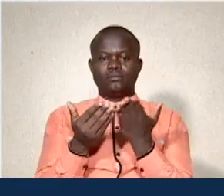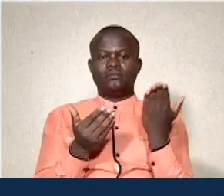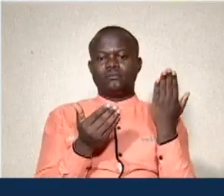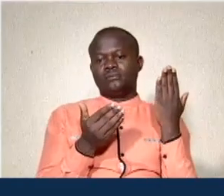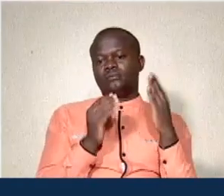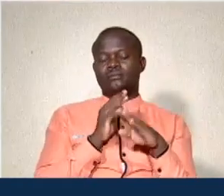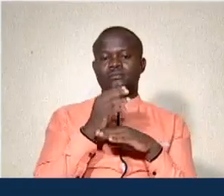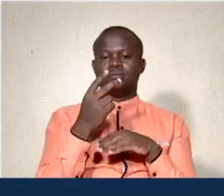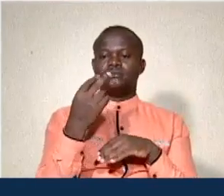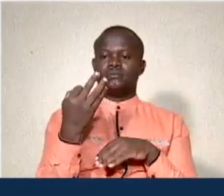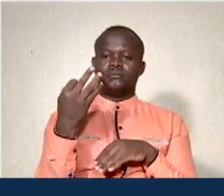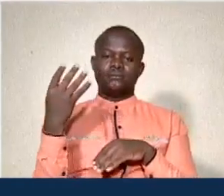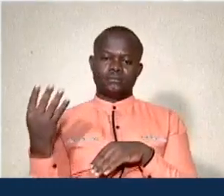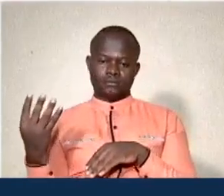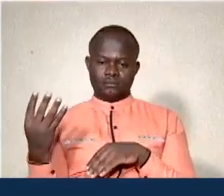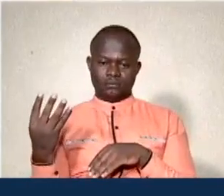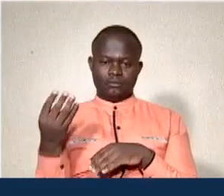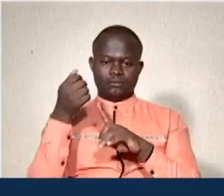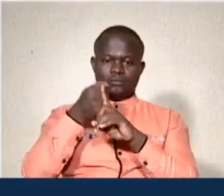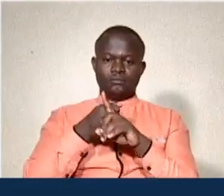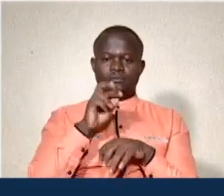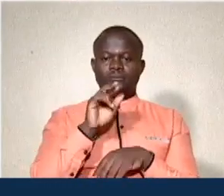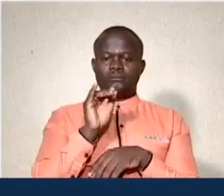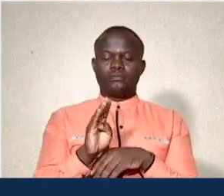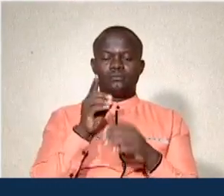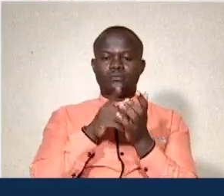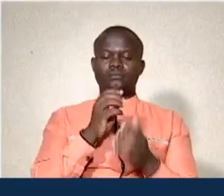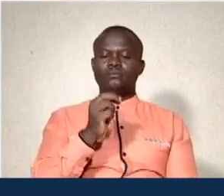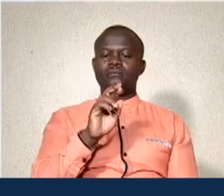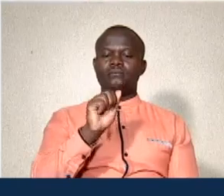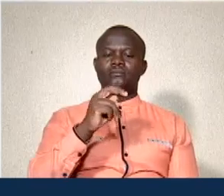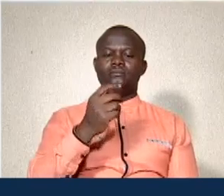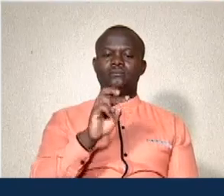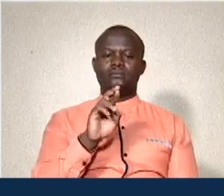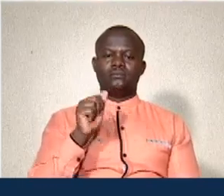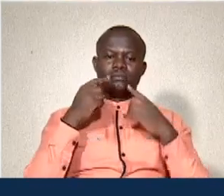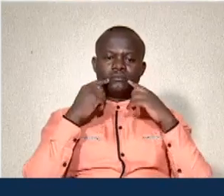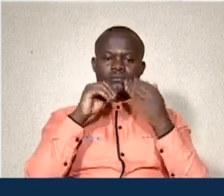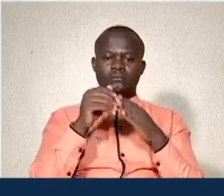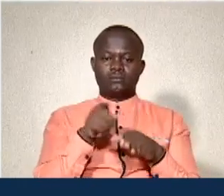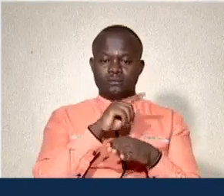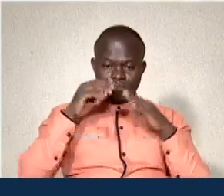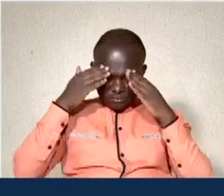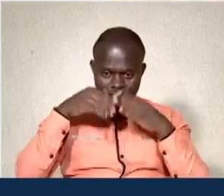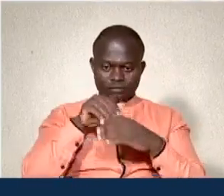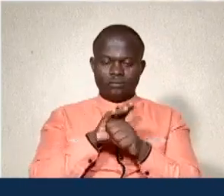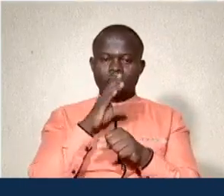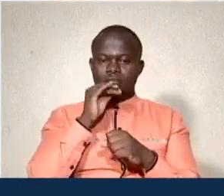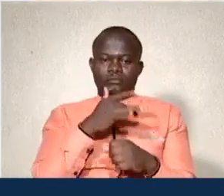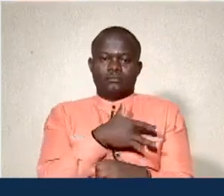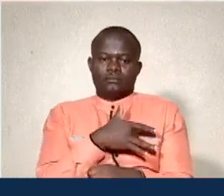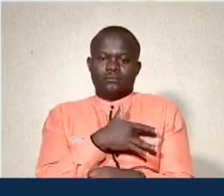abakekwa 234. Umuvugizi wa RIB Dr. Murangira Thierry avuga ko ibi byaha byiganjemo amagambo